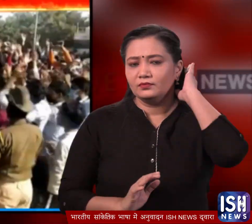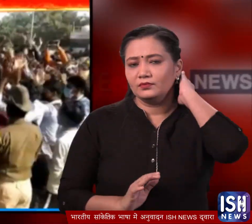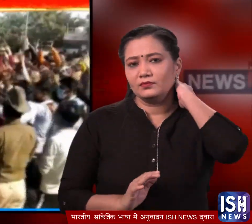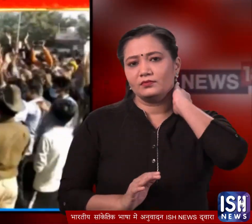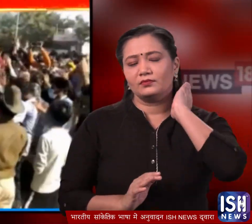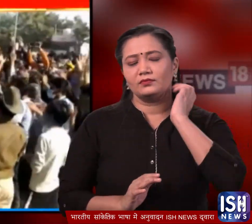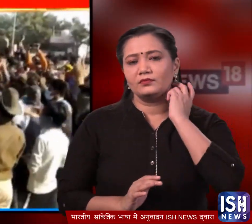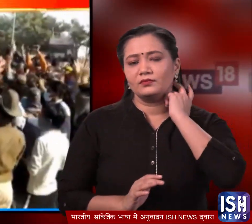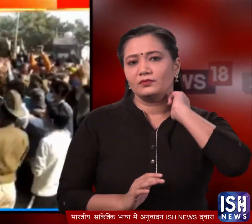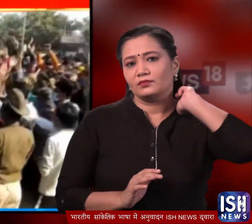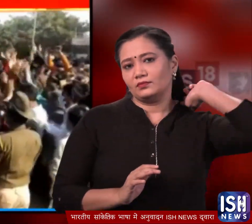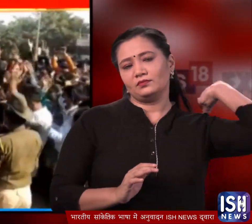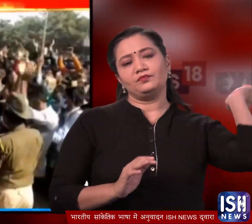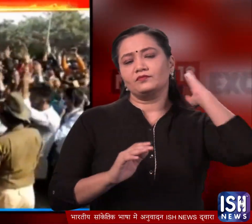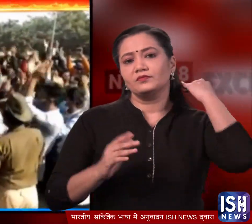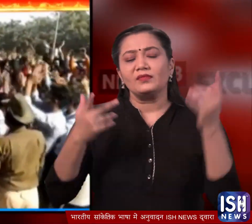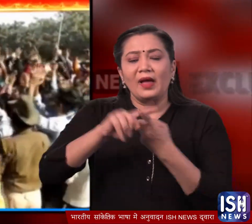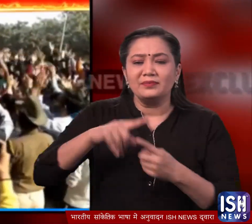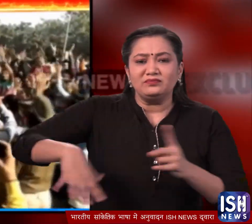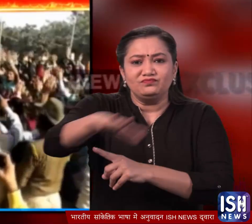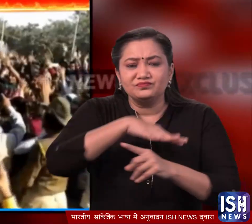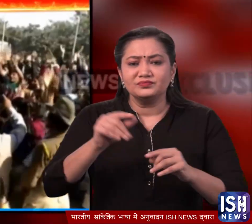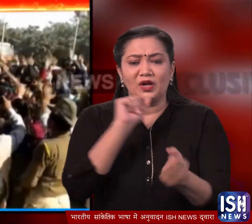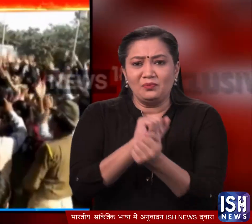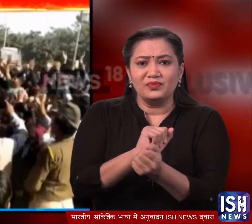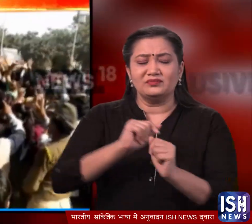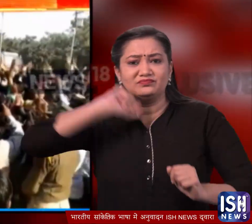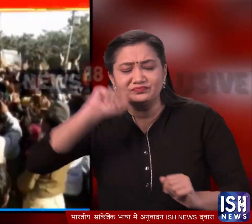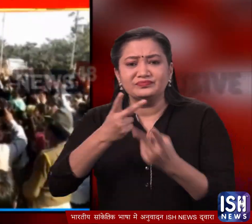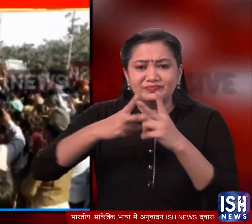के बाहर काफी देर तक नारेबाजी करते रहे।